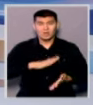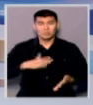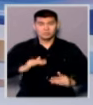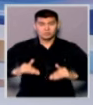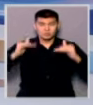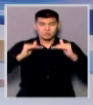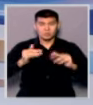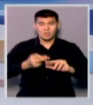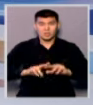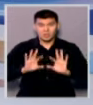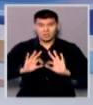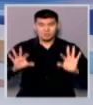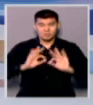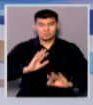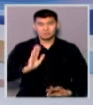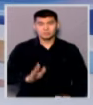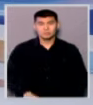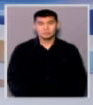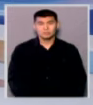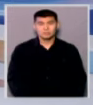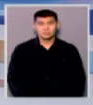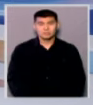кімдер? Әріптесім Қымбат Дайырқызы тарқатсын.